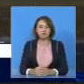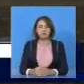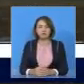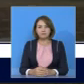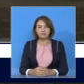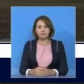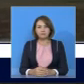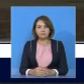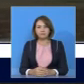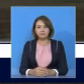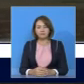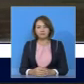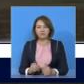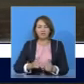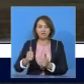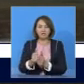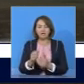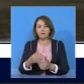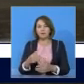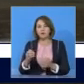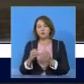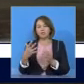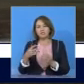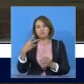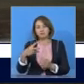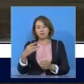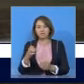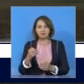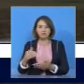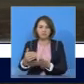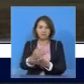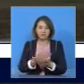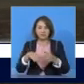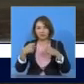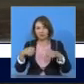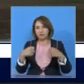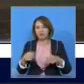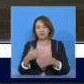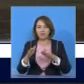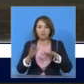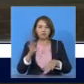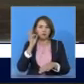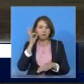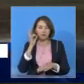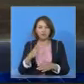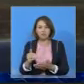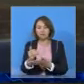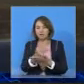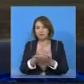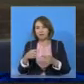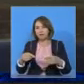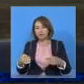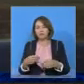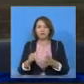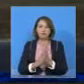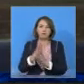Хотим поставить теплицы. Алғашқы өнімді 15-20 шілдеде жинап, сатылымға шығарамыз. Кейін күзге дейін жеміс-жидектің бірнеше